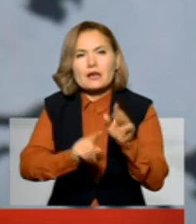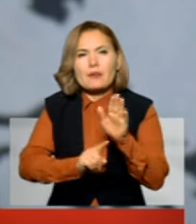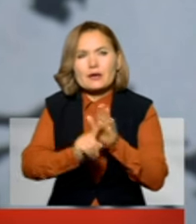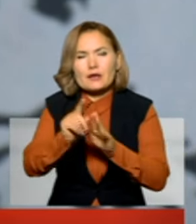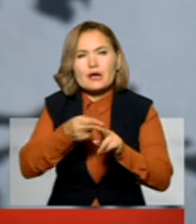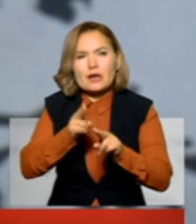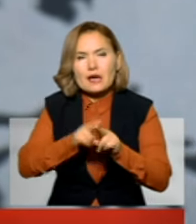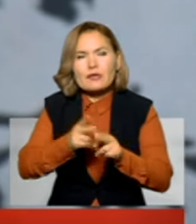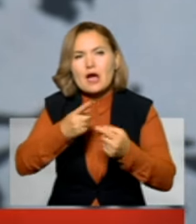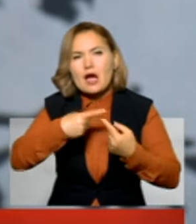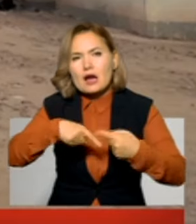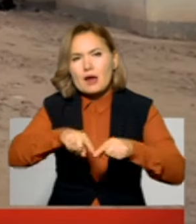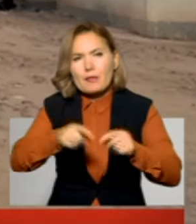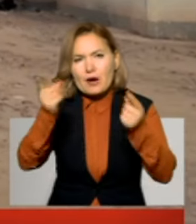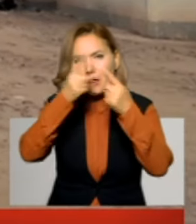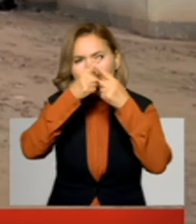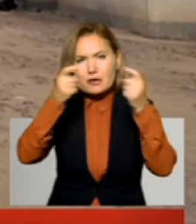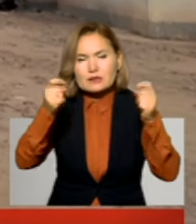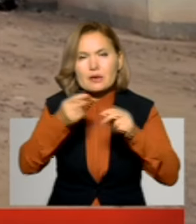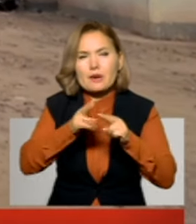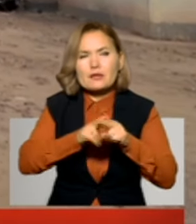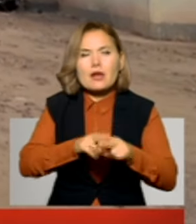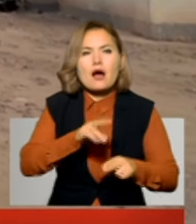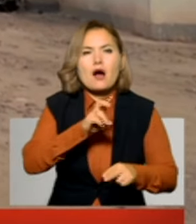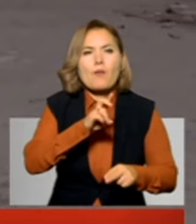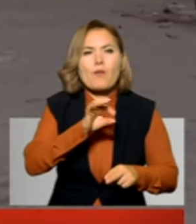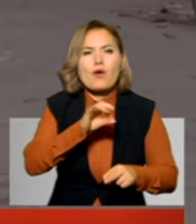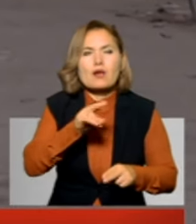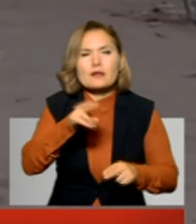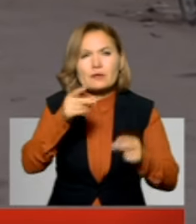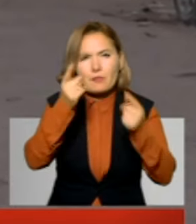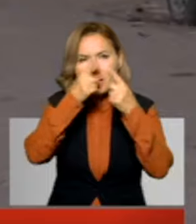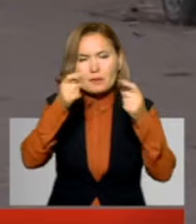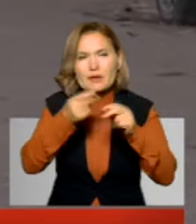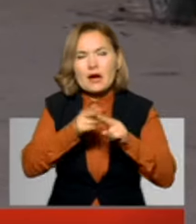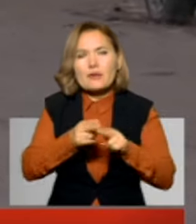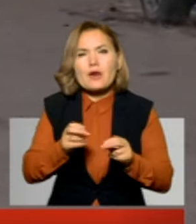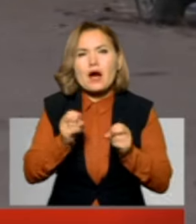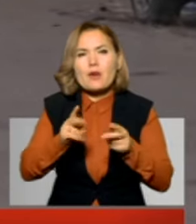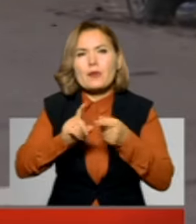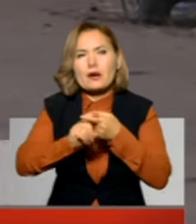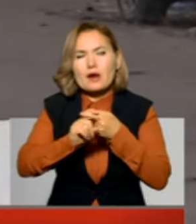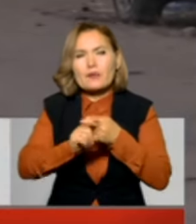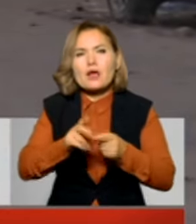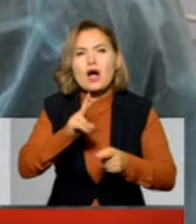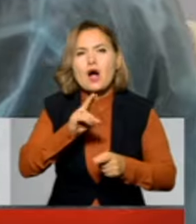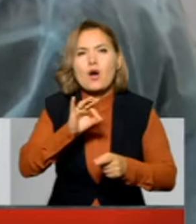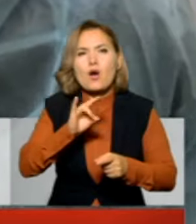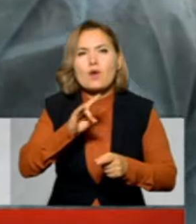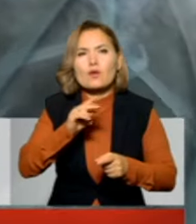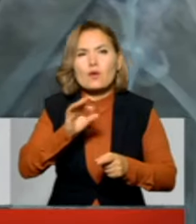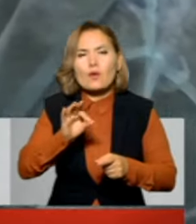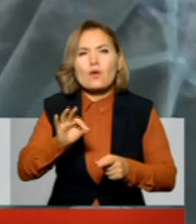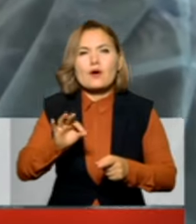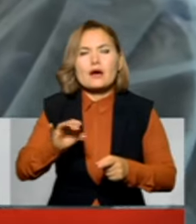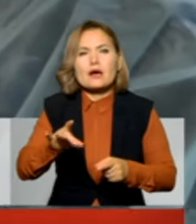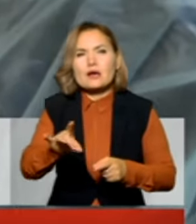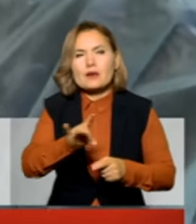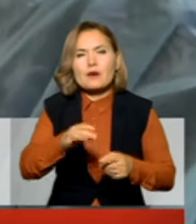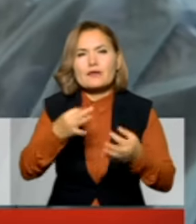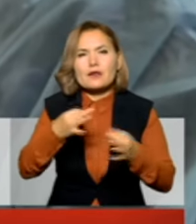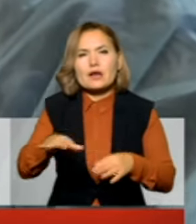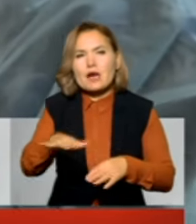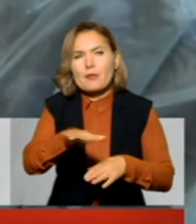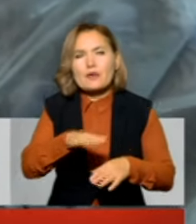бастады. Мұны осы агенттіктің өкілі Самуэль Боланд мәлімдеді. Қауіпті вирус Конго мен Конго Демократиялық